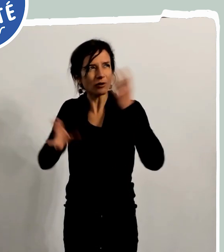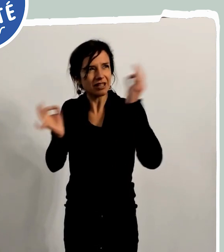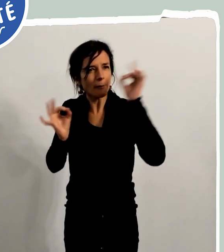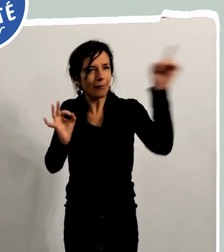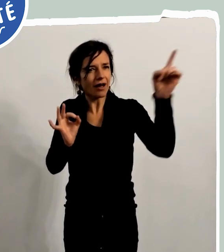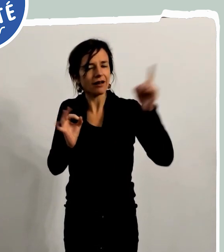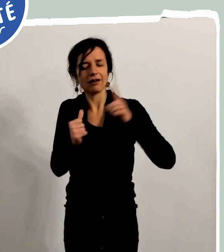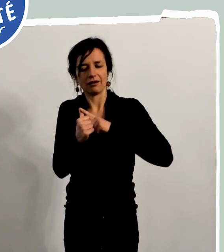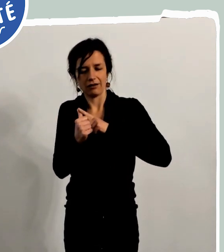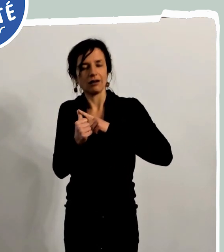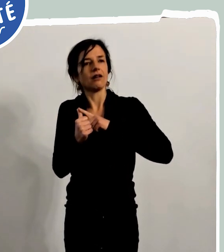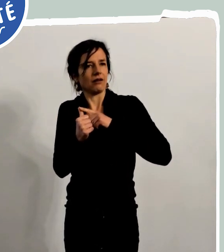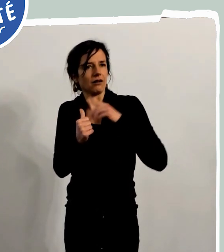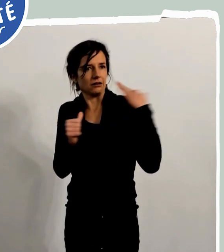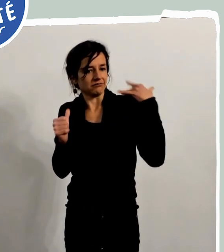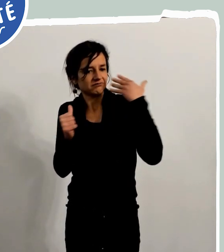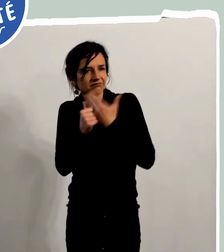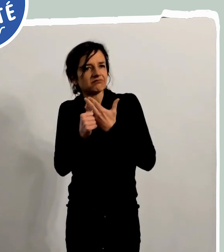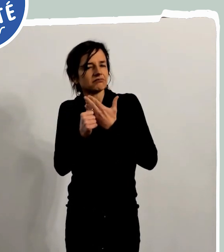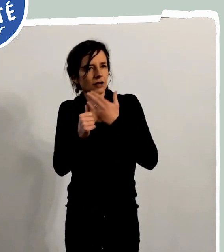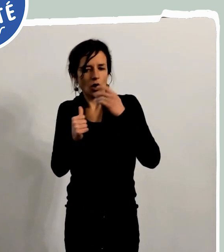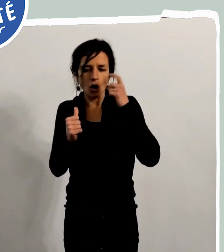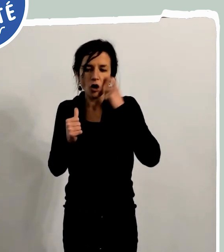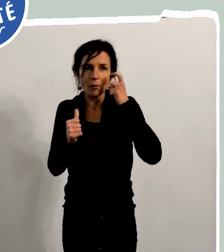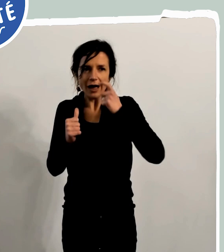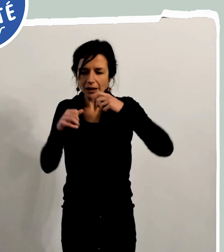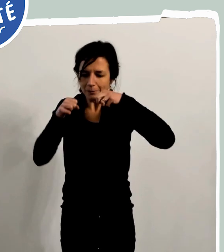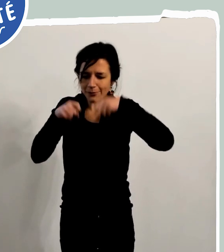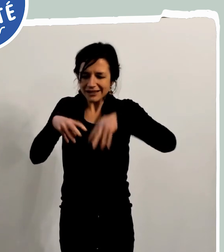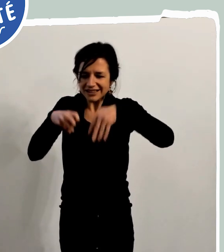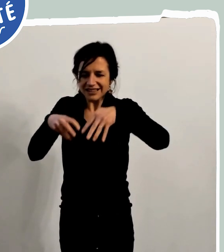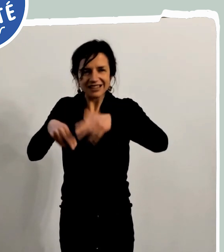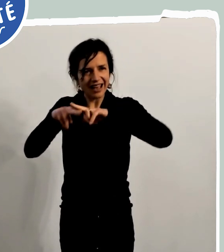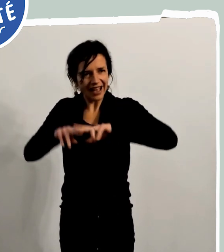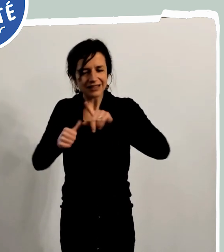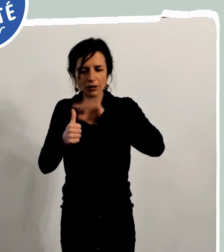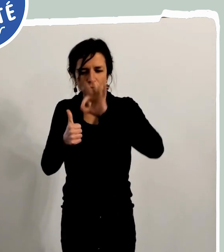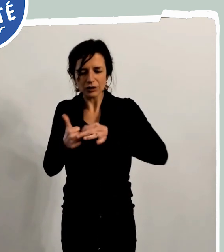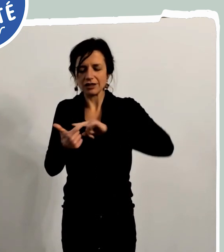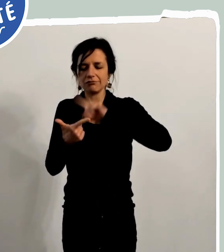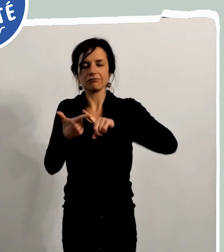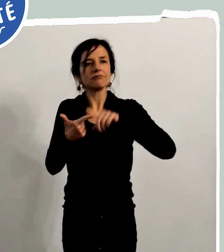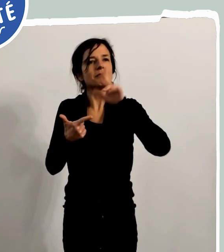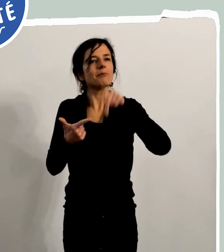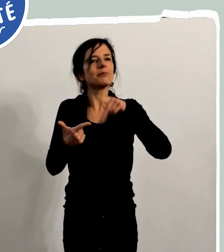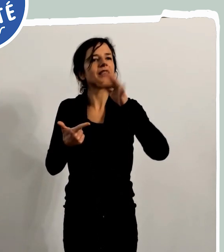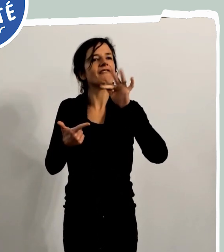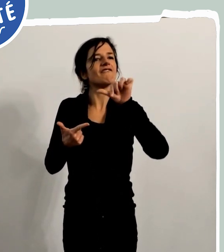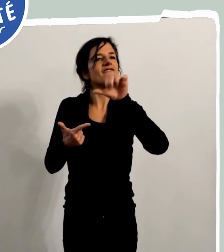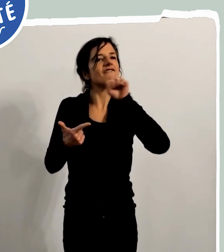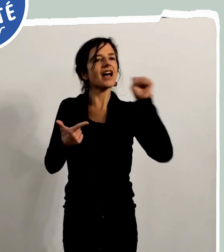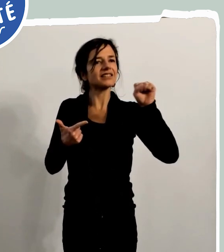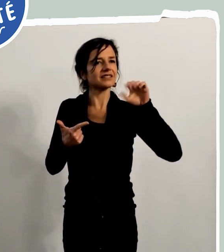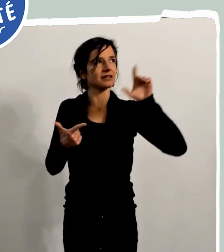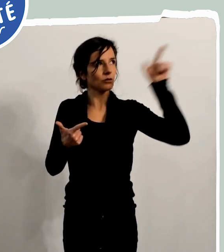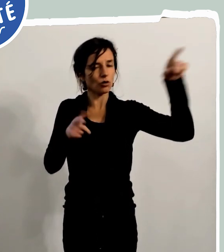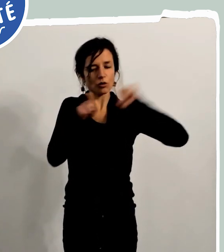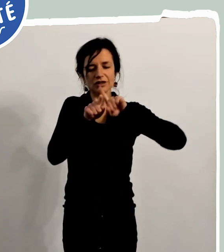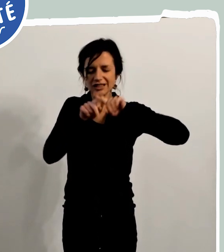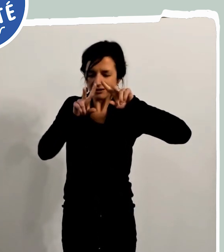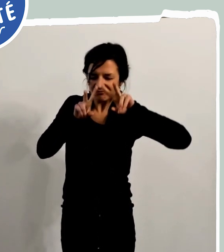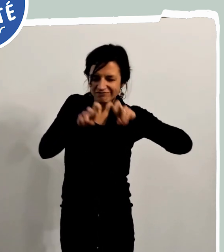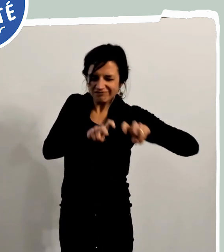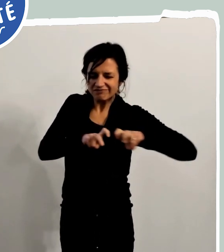pesticides, bientôt les PFAS en 2026, mais les médicaments, pour l'instant, il n'y a pas